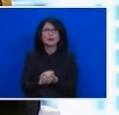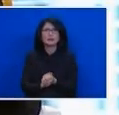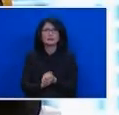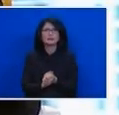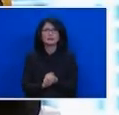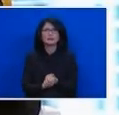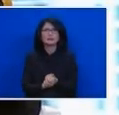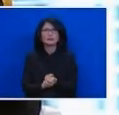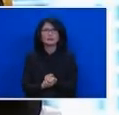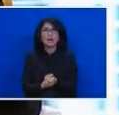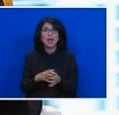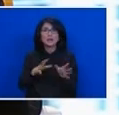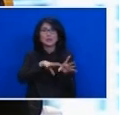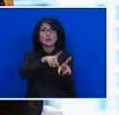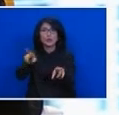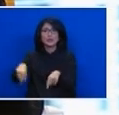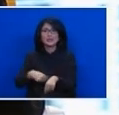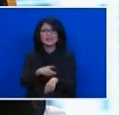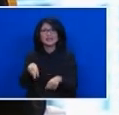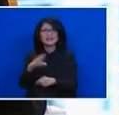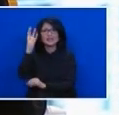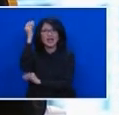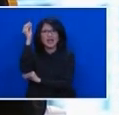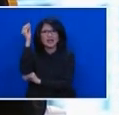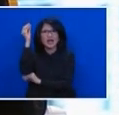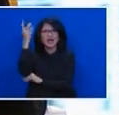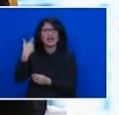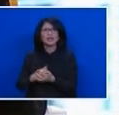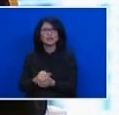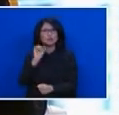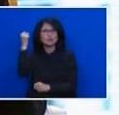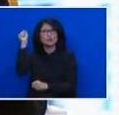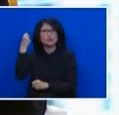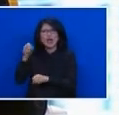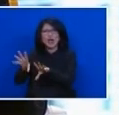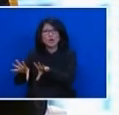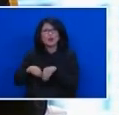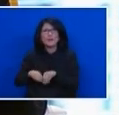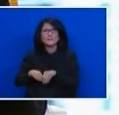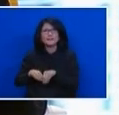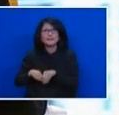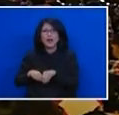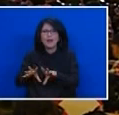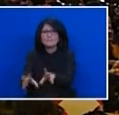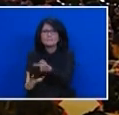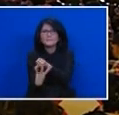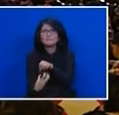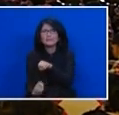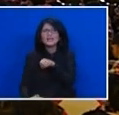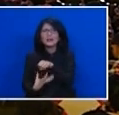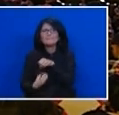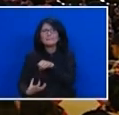Lainnya kawasan di sekitar Jakarta juga semakin resisten untuk menerima dan menjadi tempat pembuangan akhir sampah dari